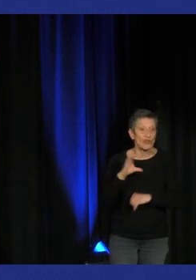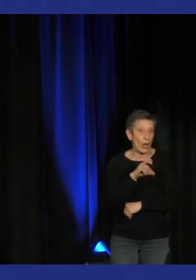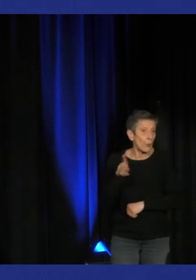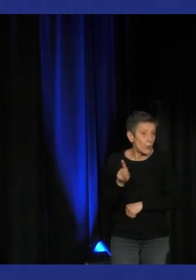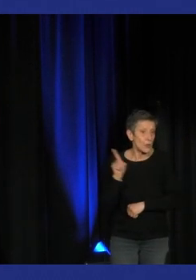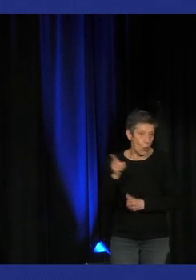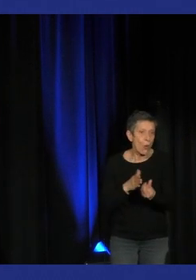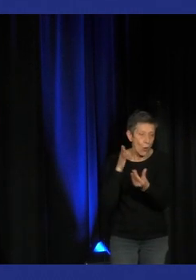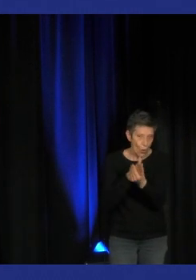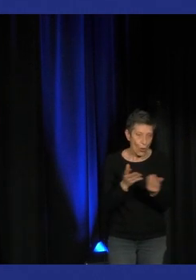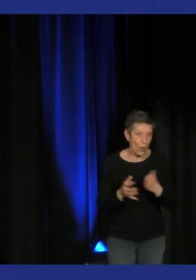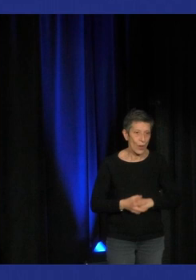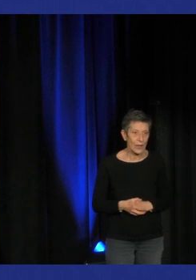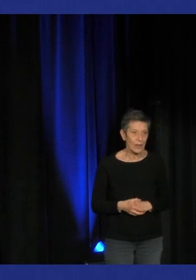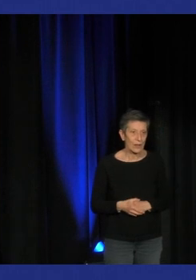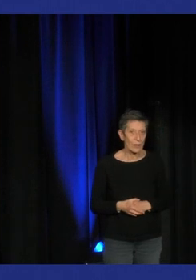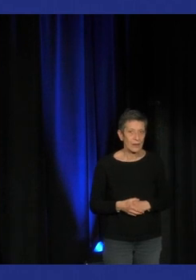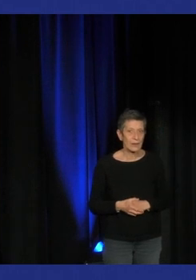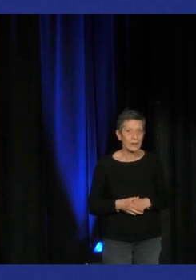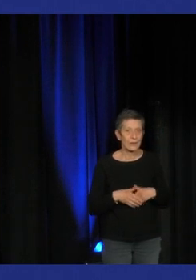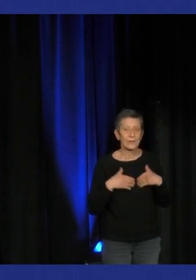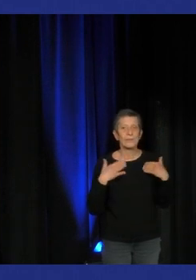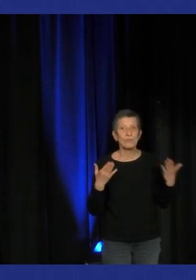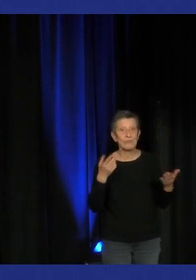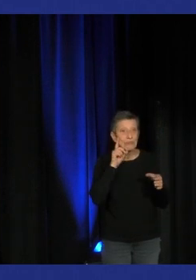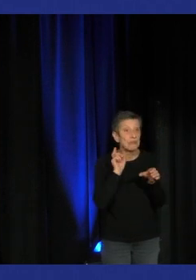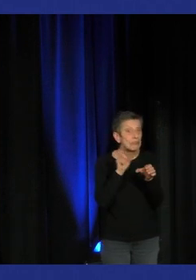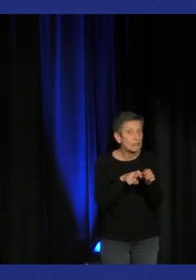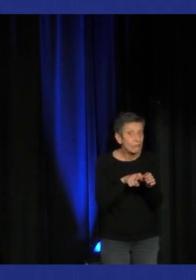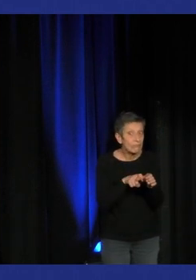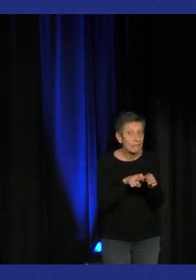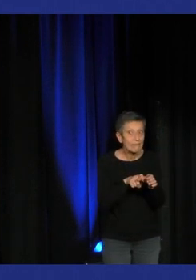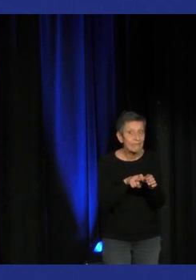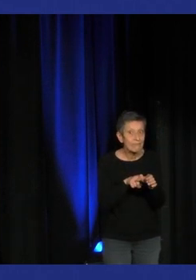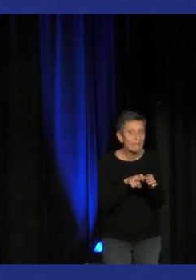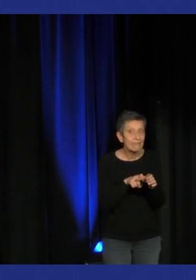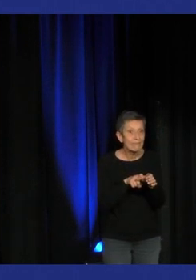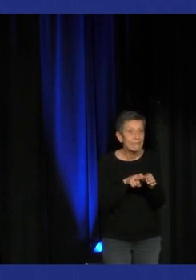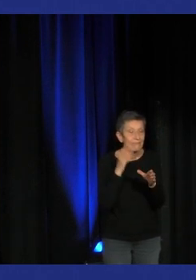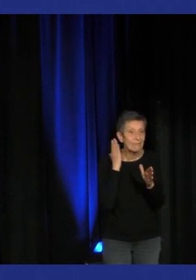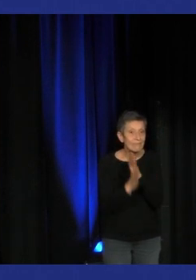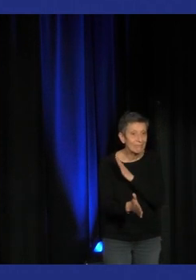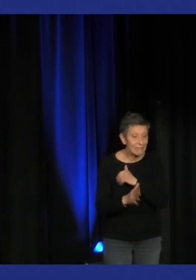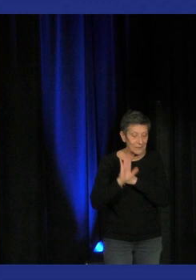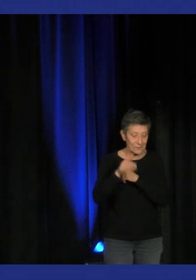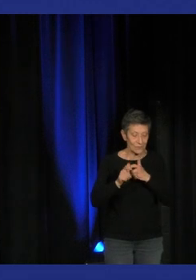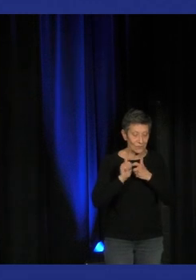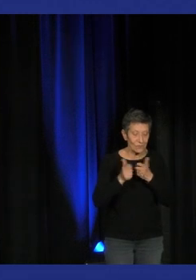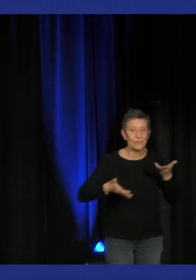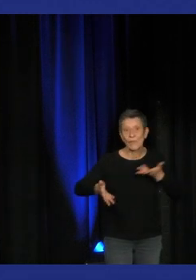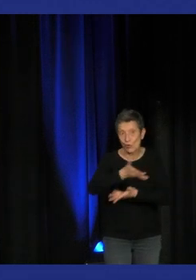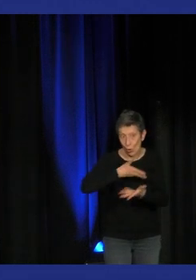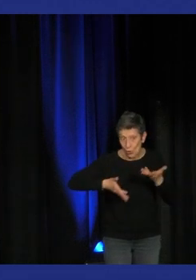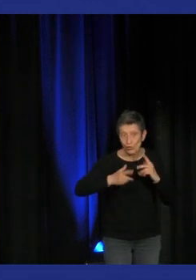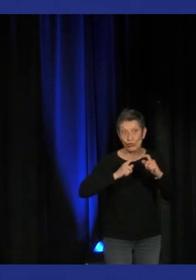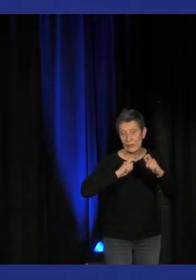Charlotte Puiseux. Donc je pense qu'avec la régie, on va faire une connexion en direct. Et puis ensuite, on prendra un temps d'échange,